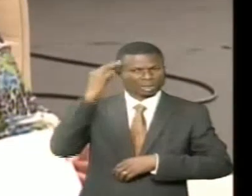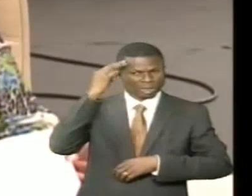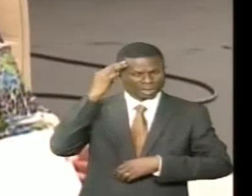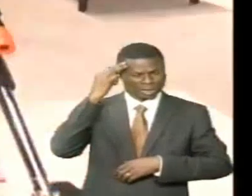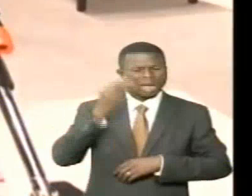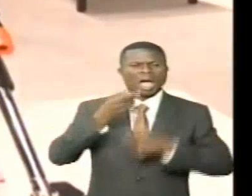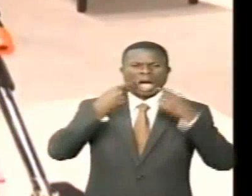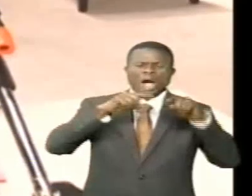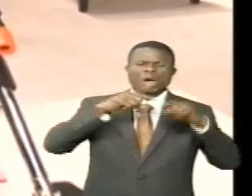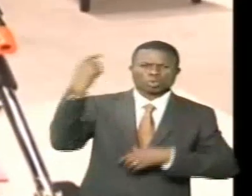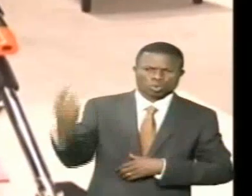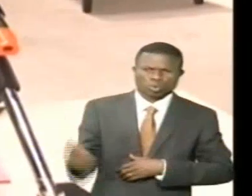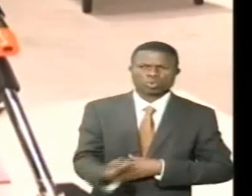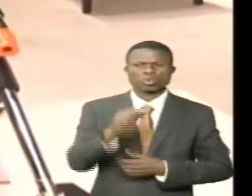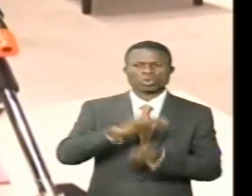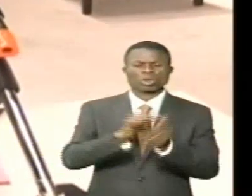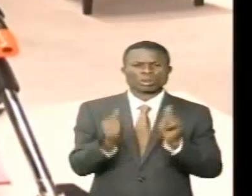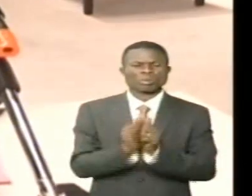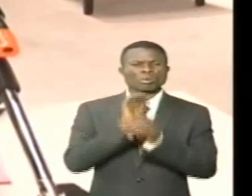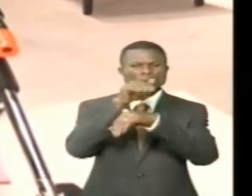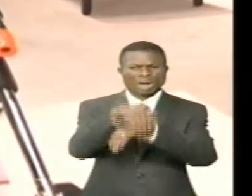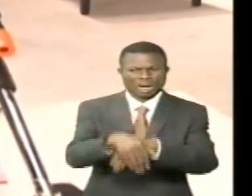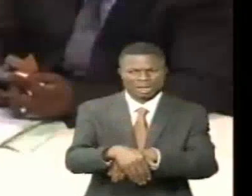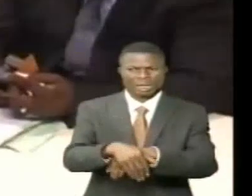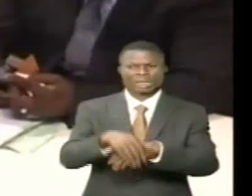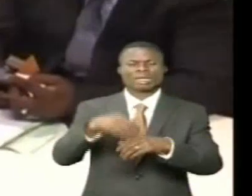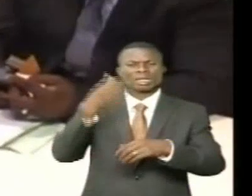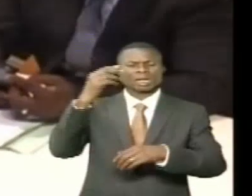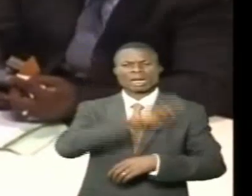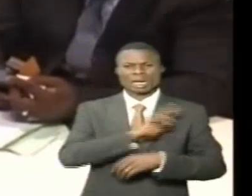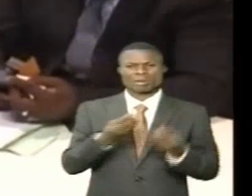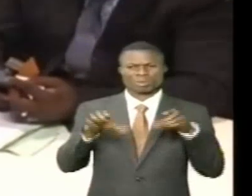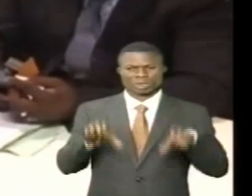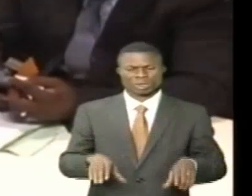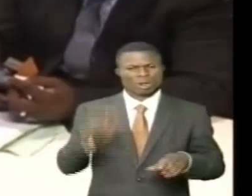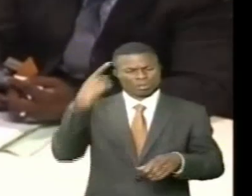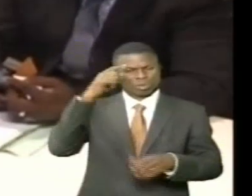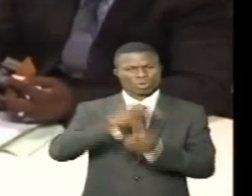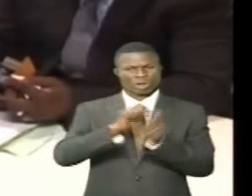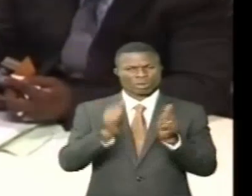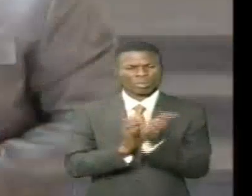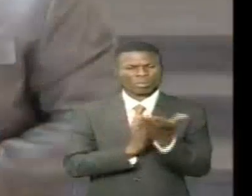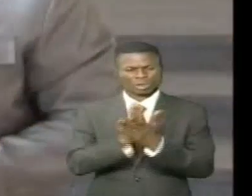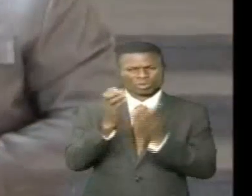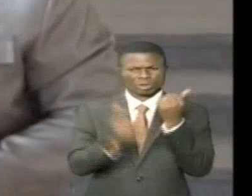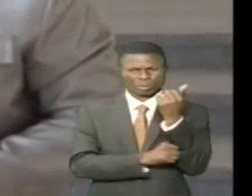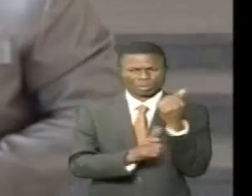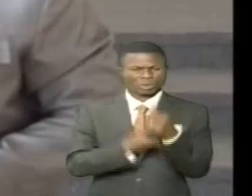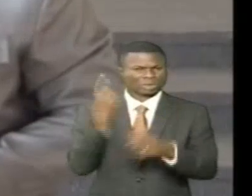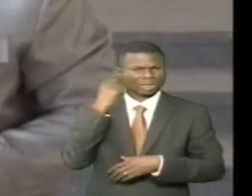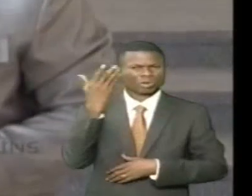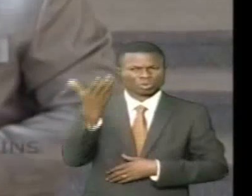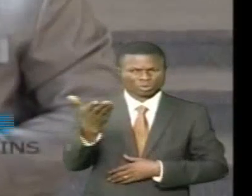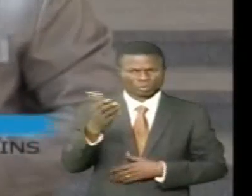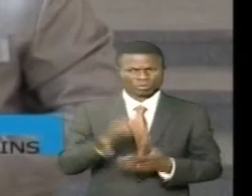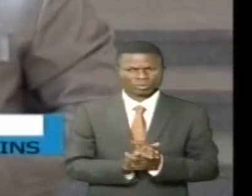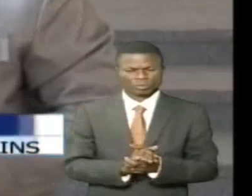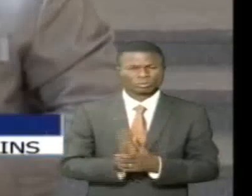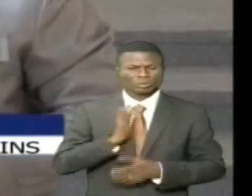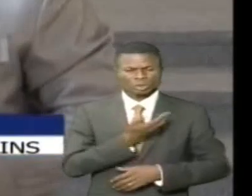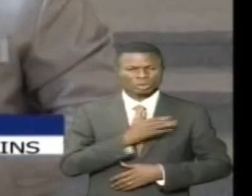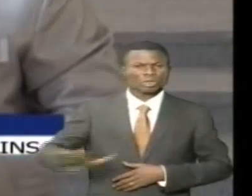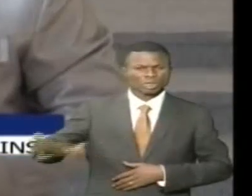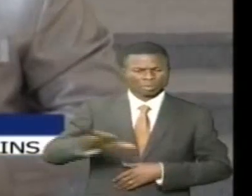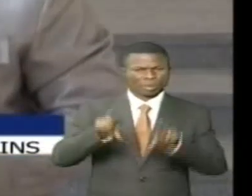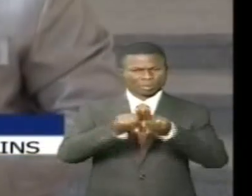l'alerte en ce qui est des engagements pris par la RDC en matière de droits humains. Comme pays, comme État,